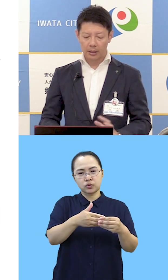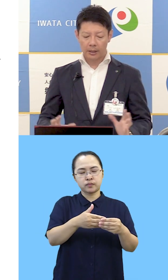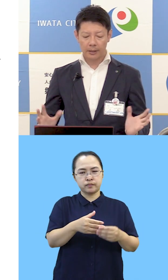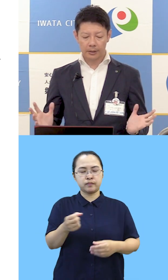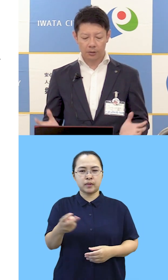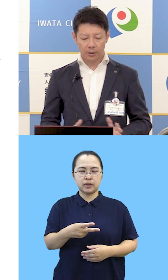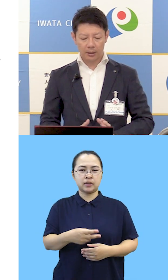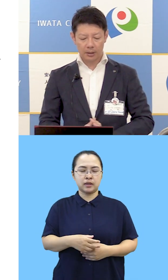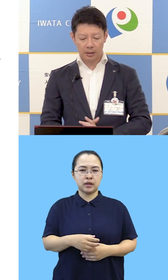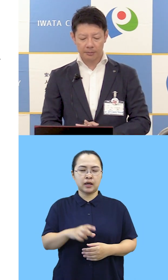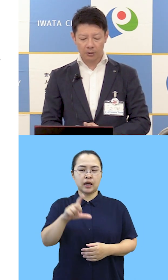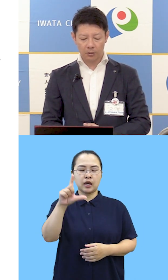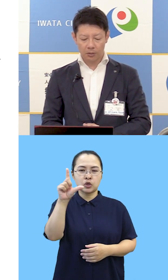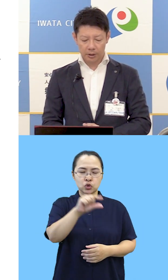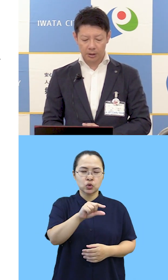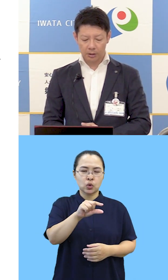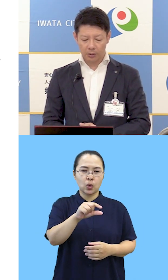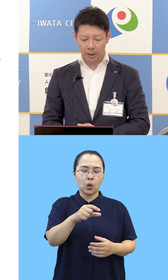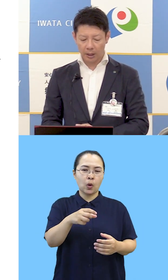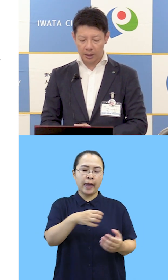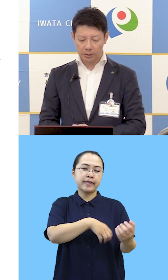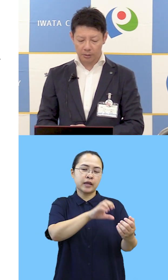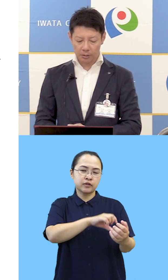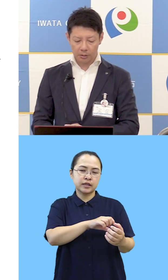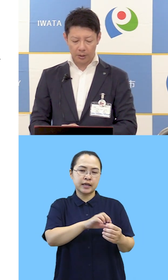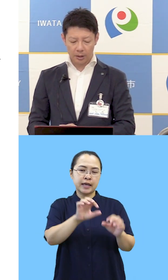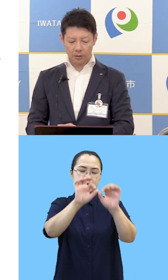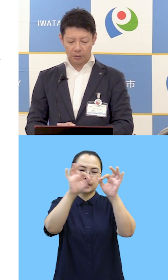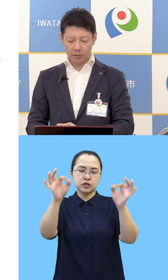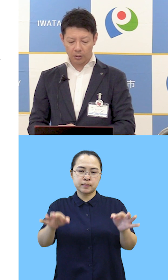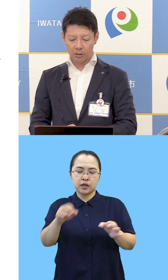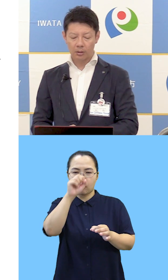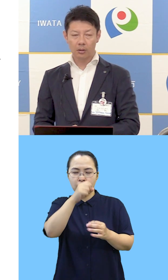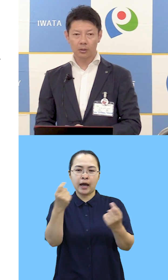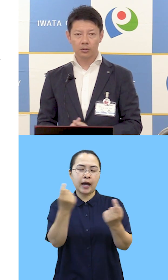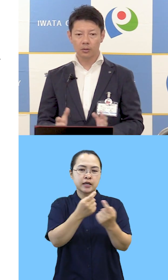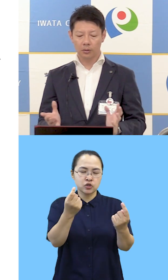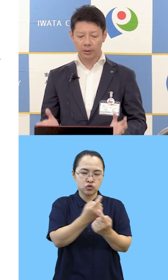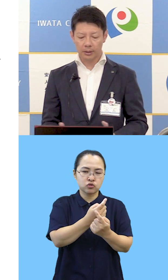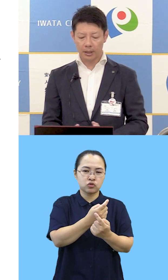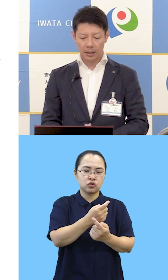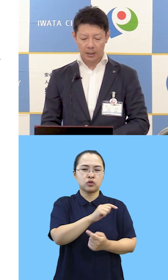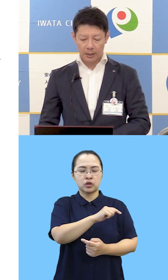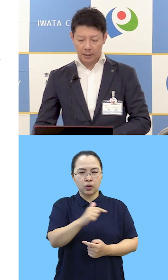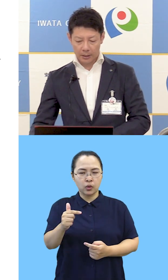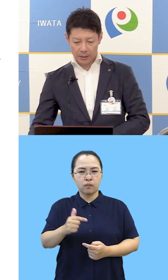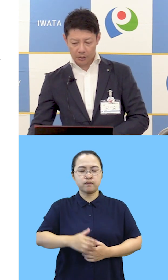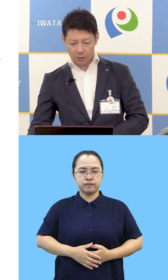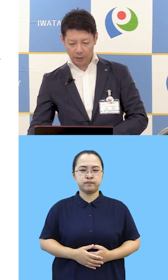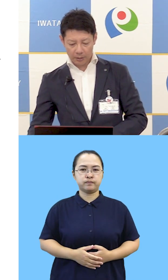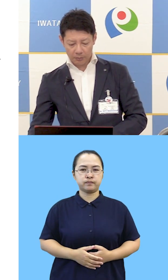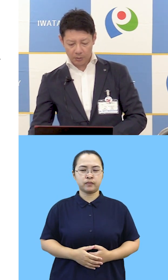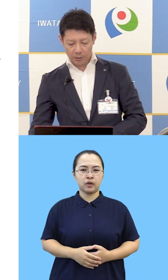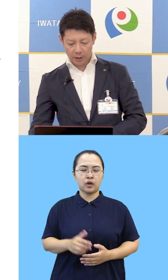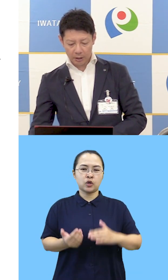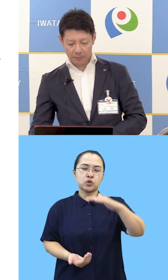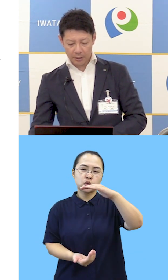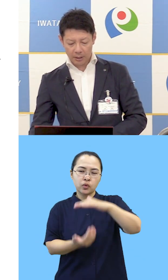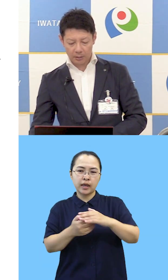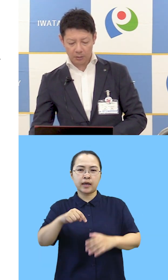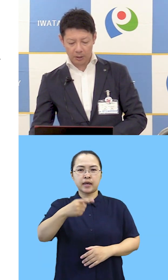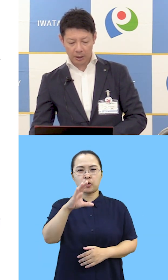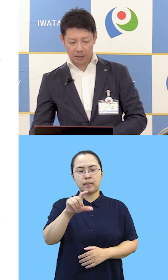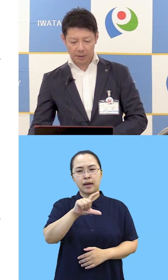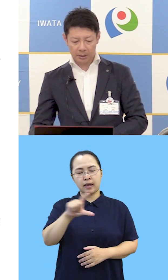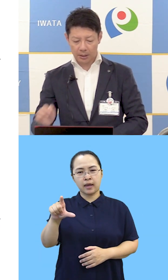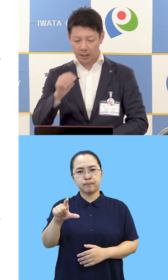から省エネ設備の更新、省エネ改修、省エネ導入と等々ですね、上限を100万